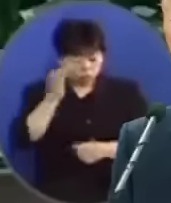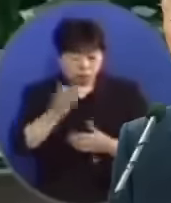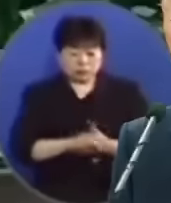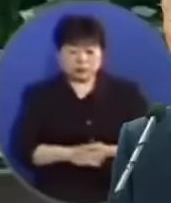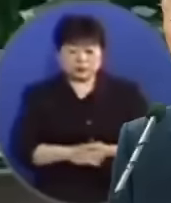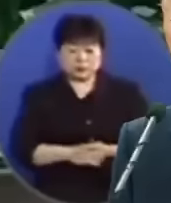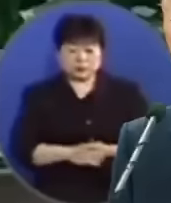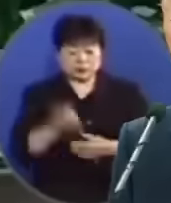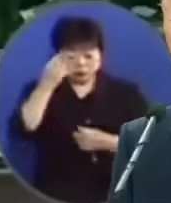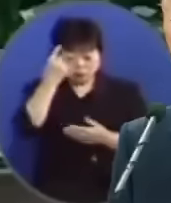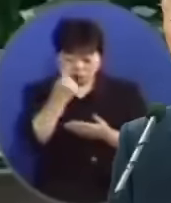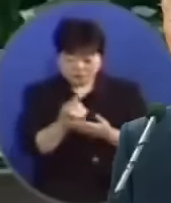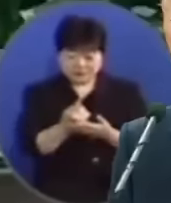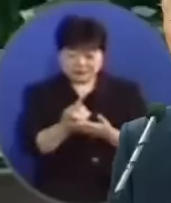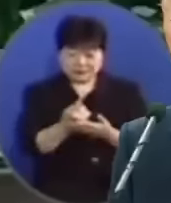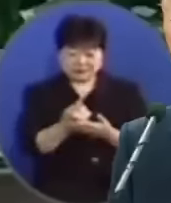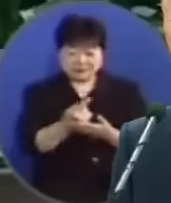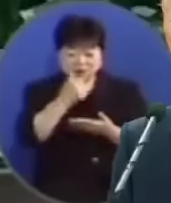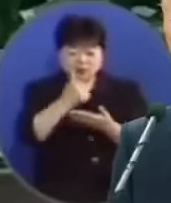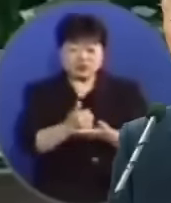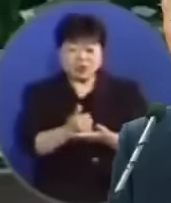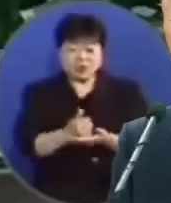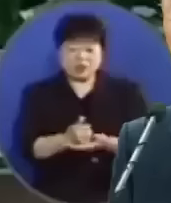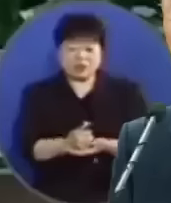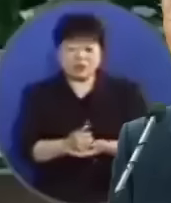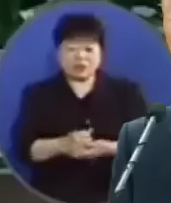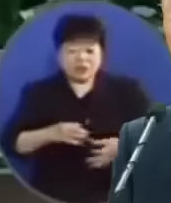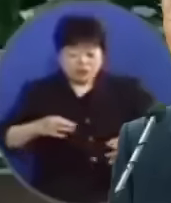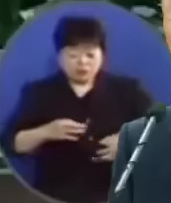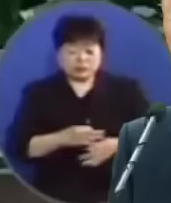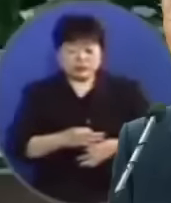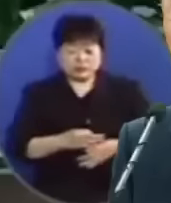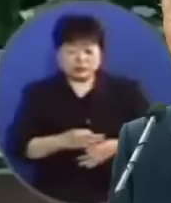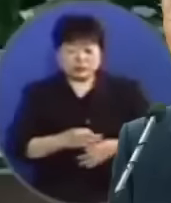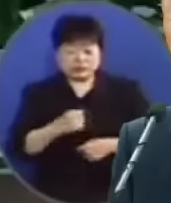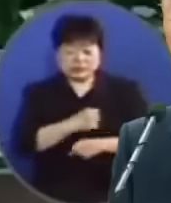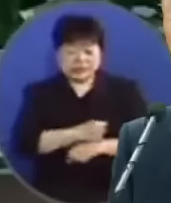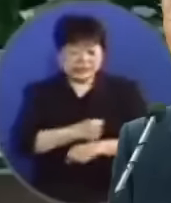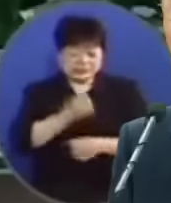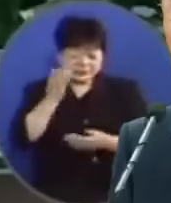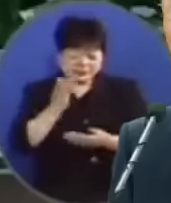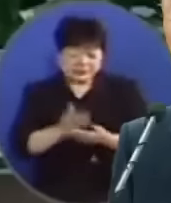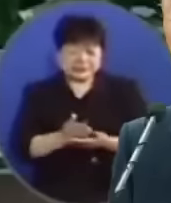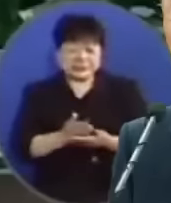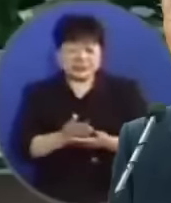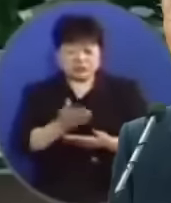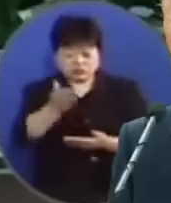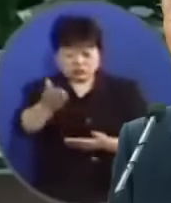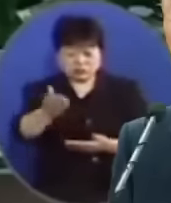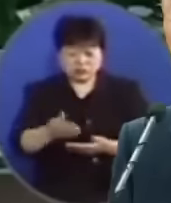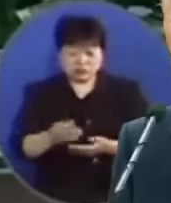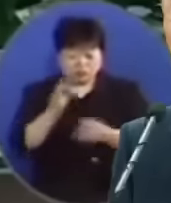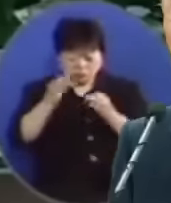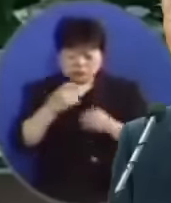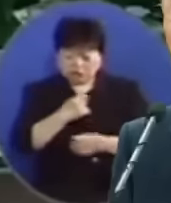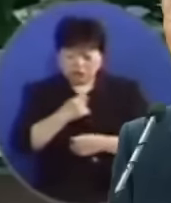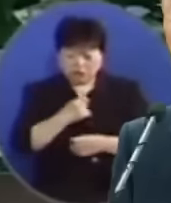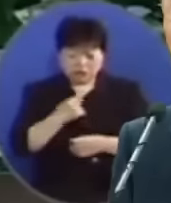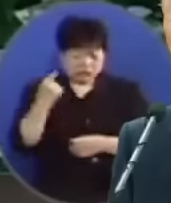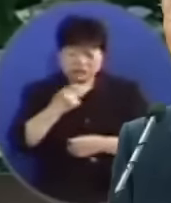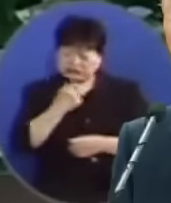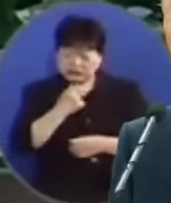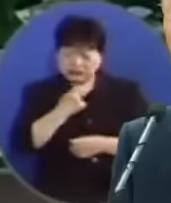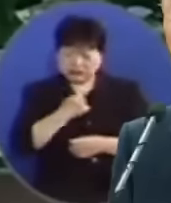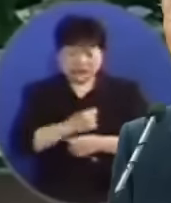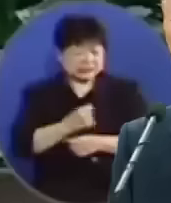것입니다. 성령이 와서 죄와 불의와 추악은 하기 싫게 만들어주는 것입니다. 보기도 싫고 듣기도 싫고 하기도 싫게 만들어주는